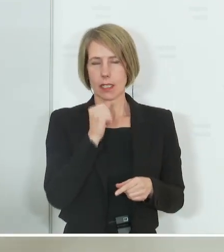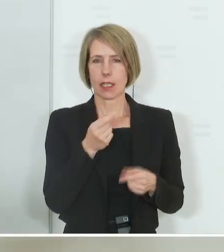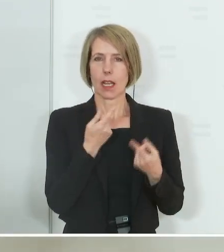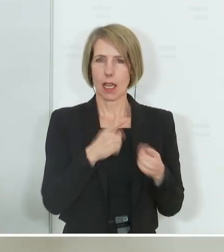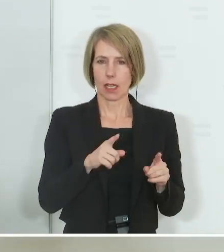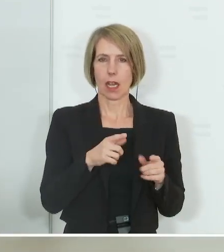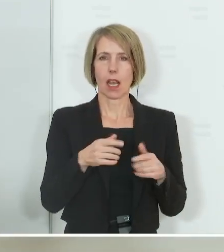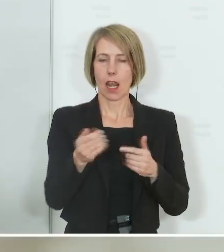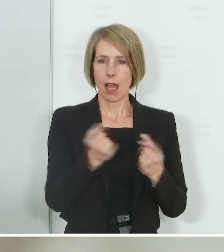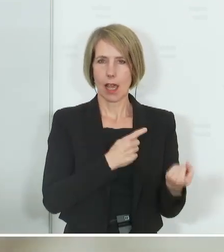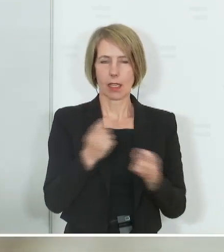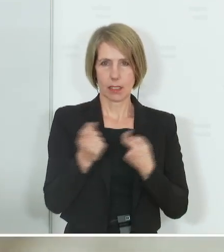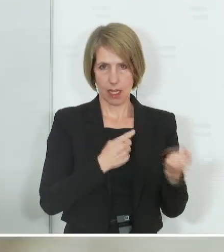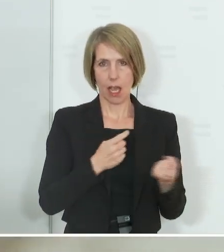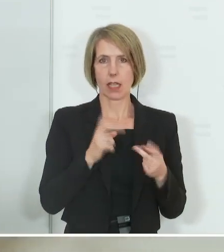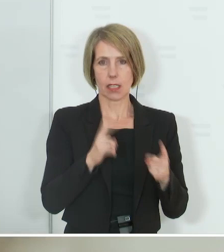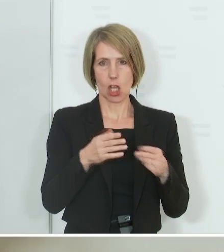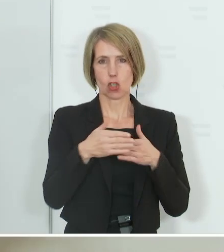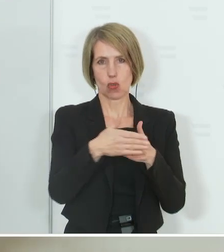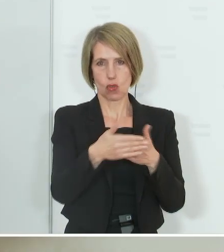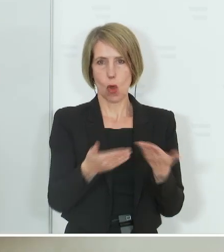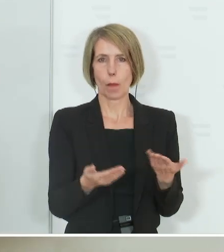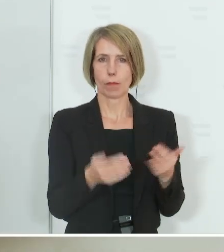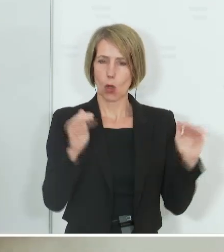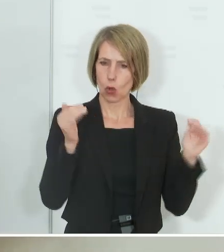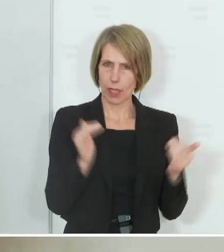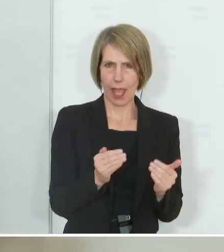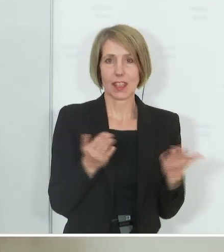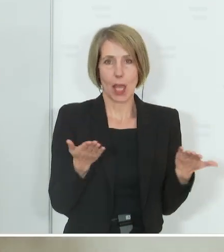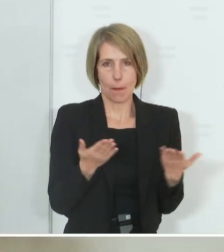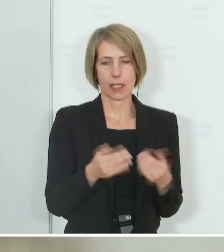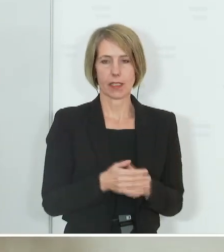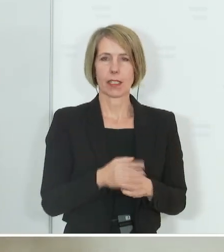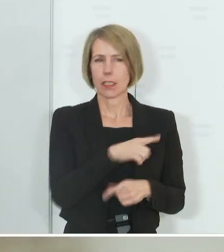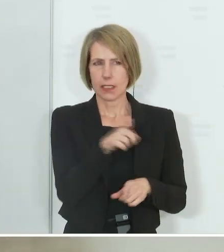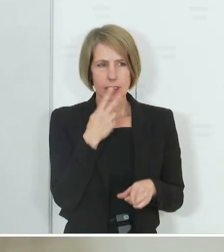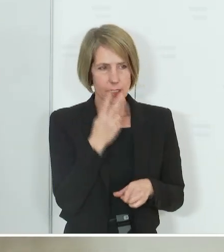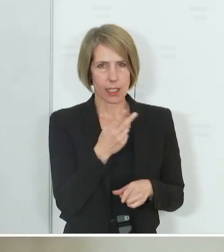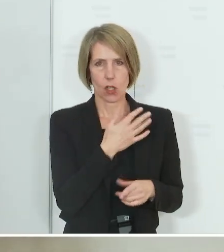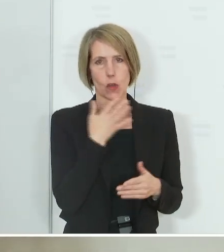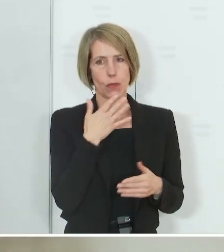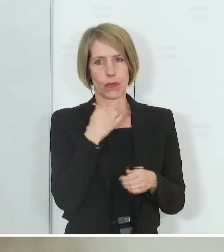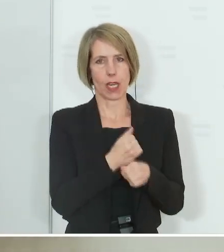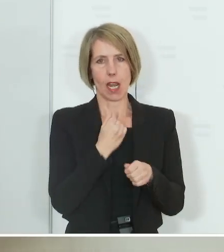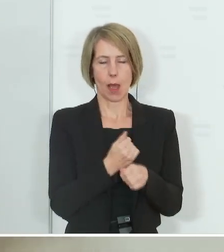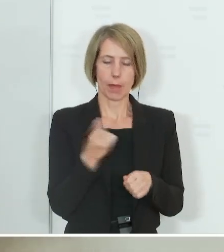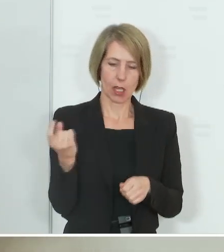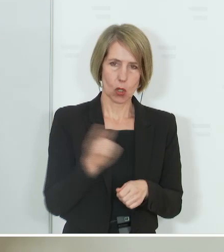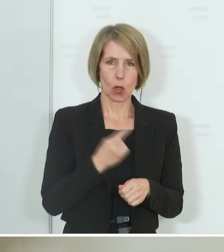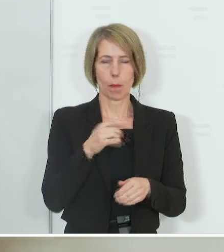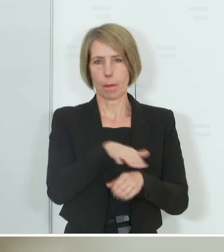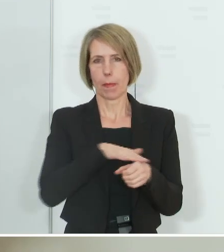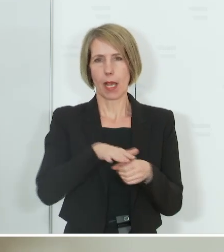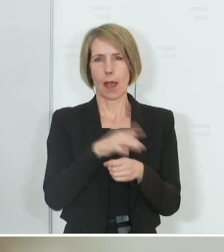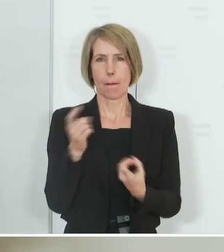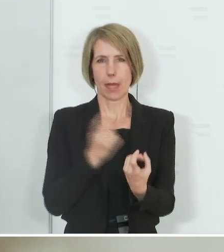irregulären Einreisen stoppen können bzw. eindämmen können. Nun, wie Sie sehen, es gibt viel, viel Arbeit zu tun. Vor uns im Bereich Migration